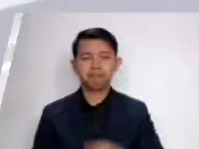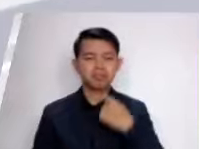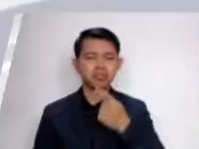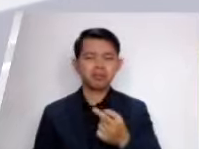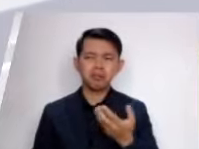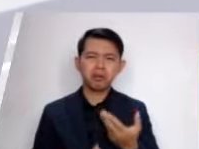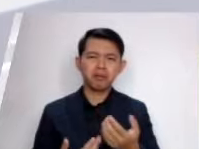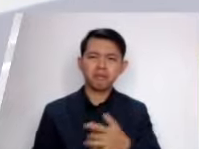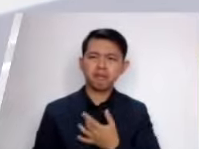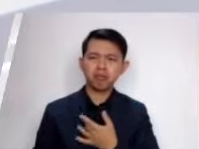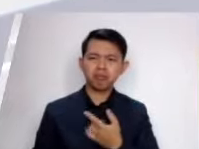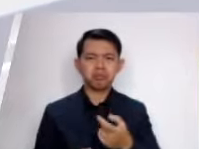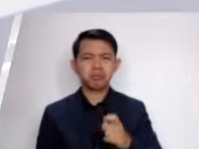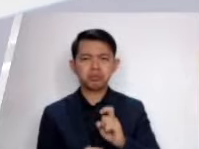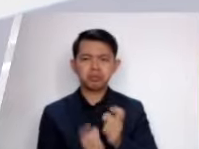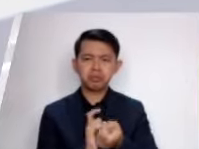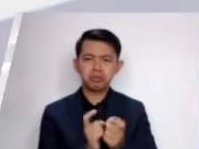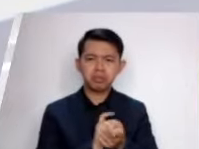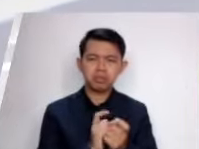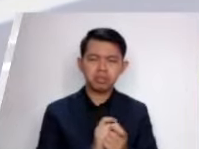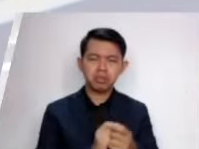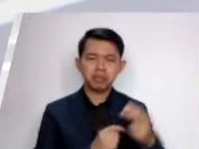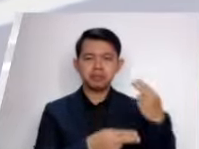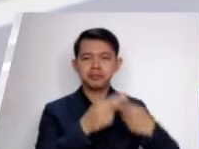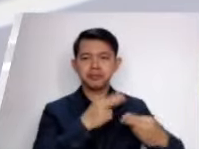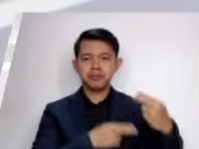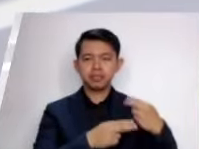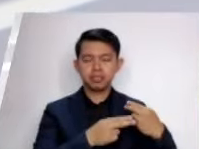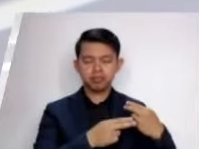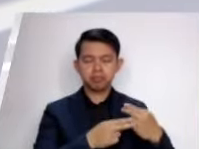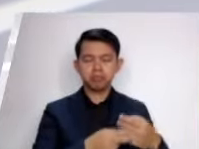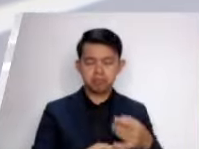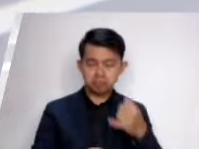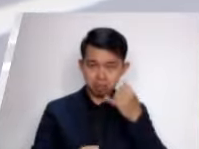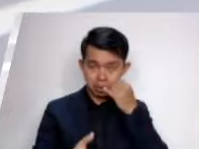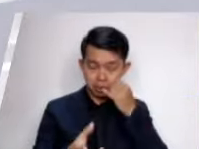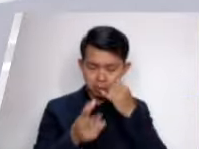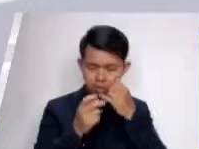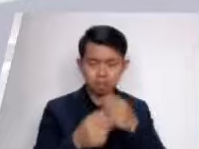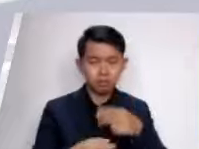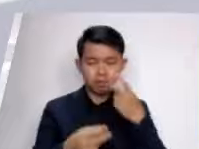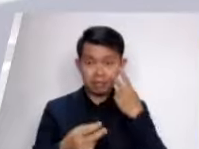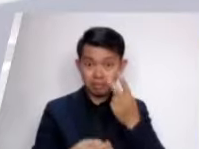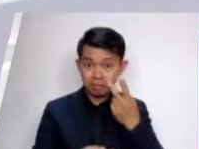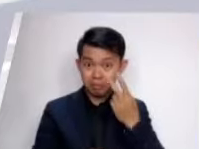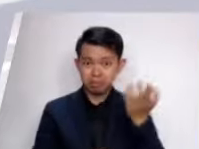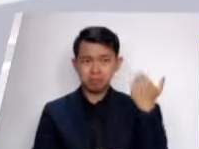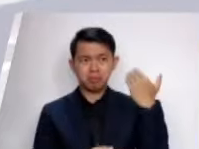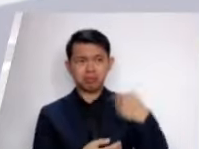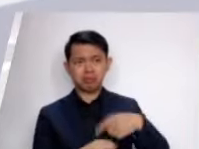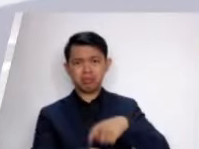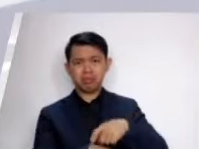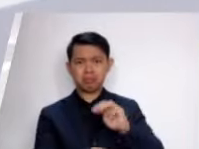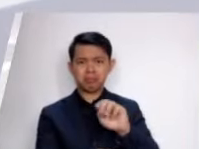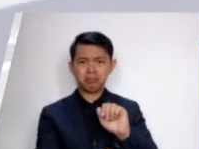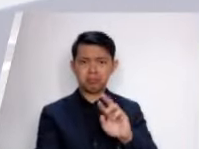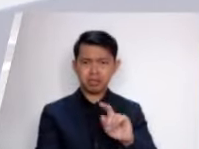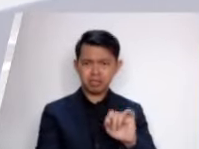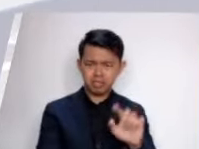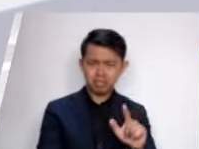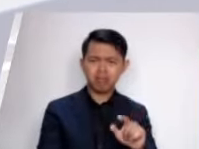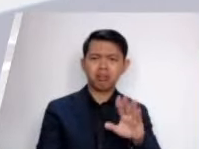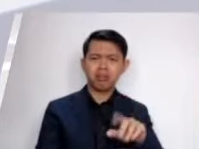nito yung history. No, nakita naman natin yung panahon ng martial law. Tapat na ako doon sa lupang hinirang tsaka